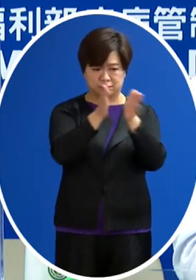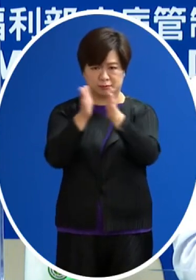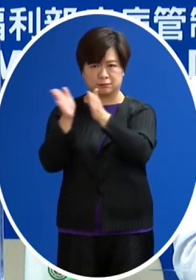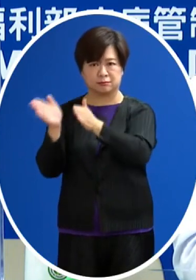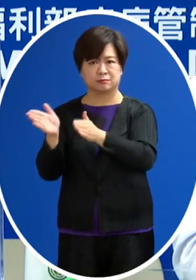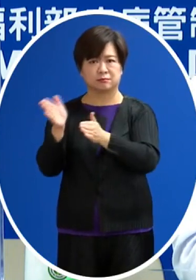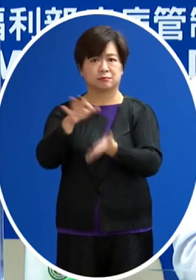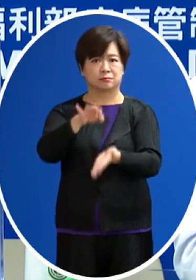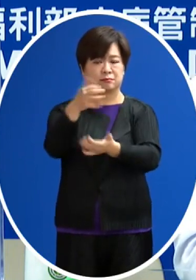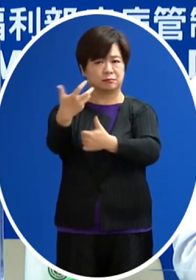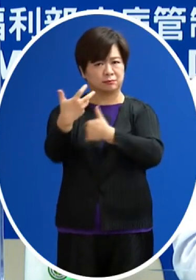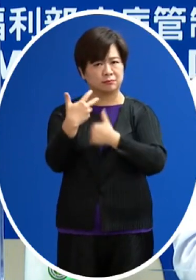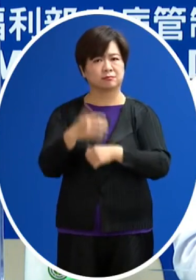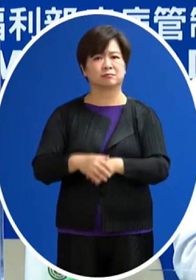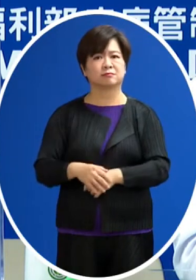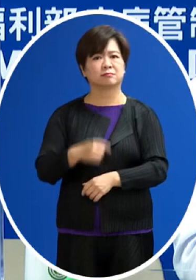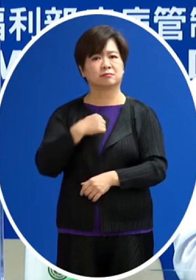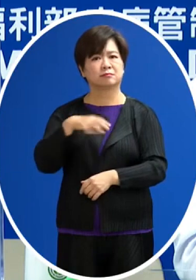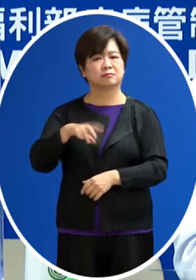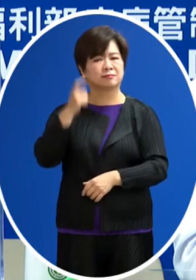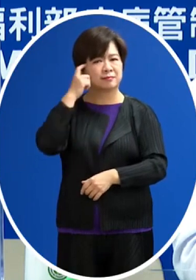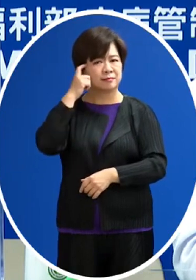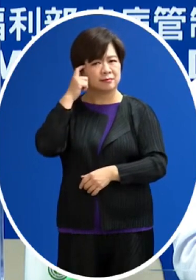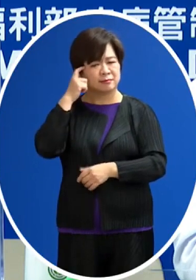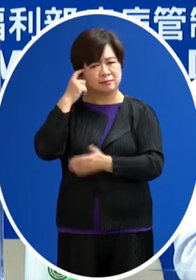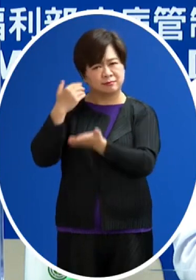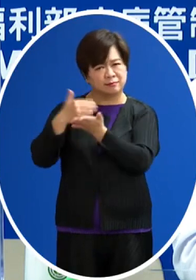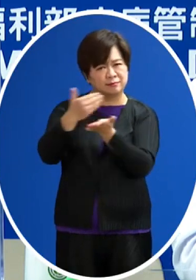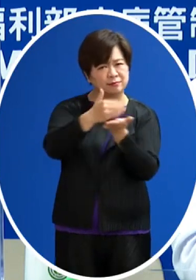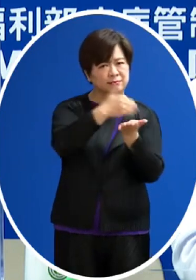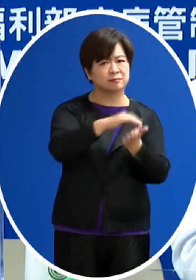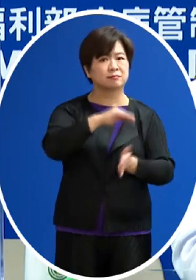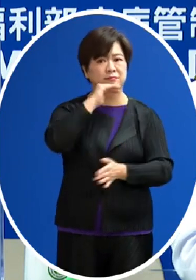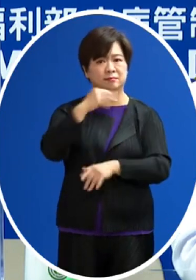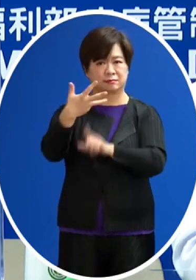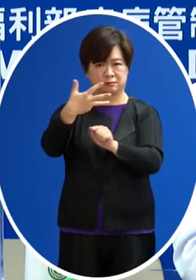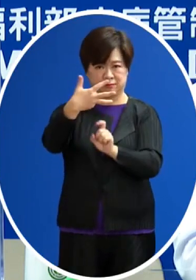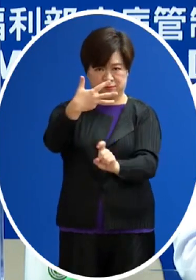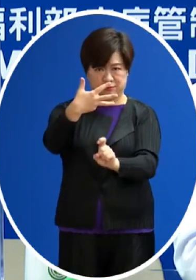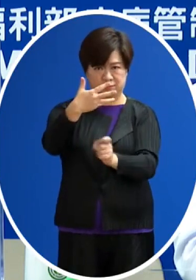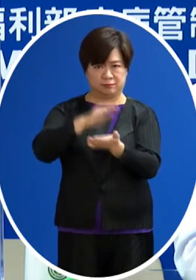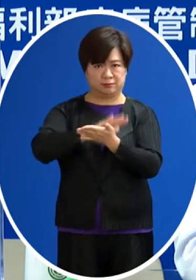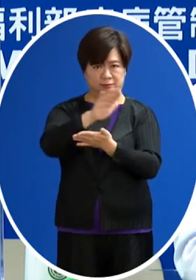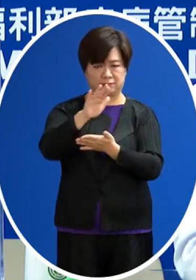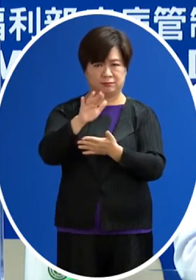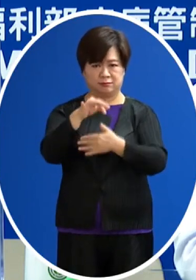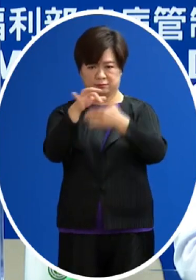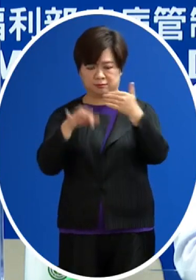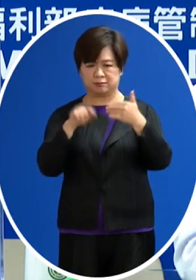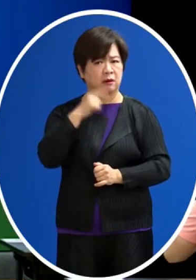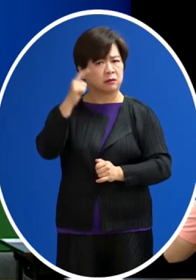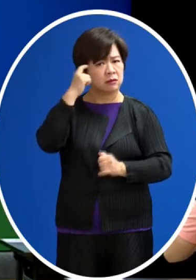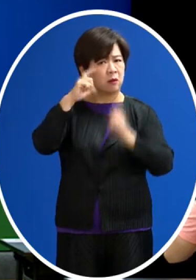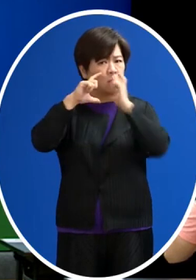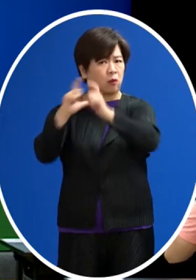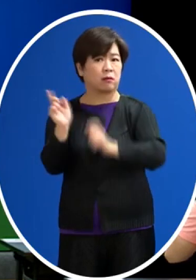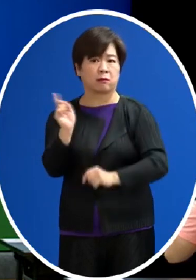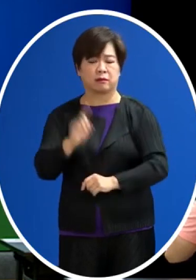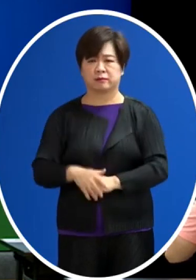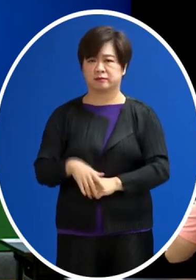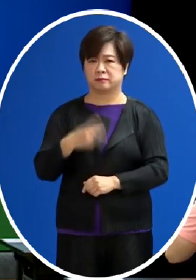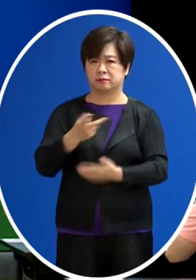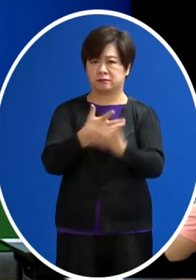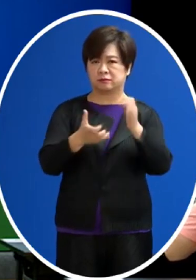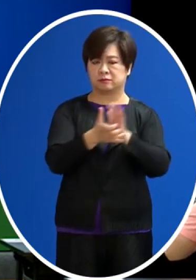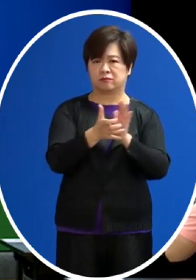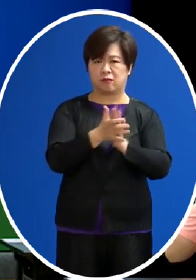的问题，那我们会寻求一些个别解决的方案，那8月10号以后以这样的一个方向为准。 网友发现到今天的